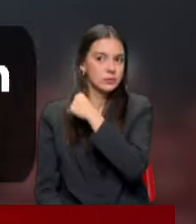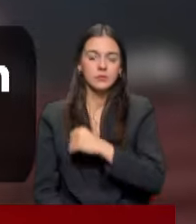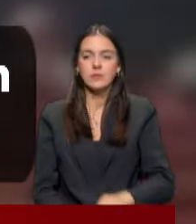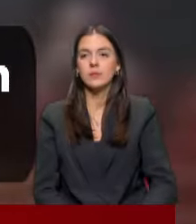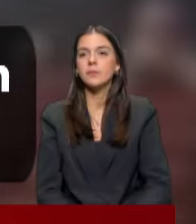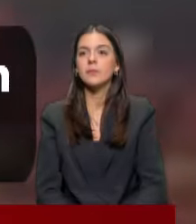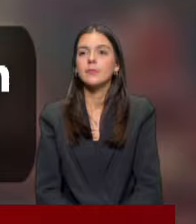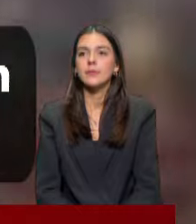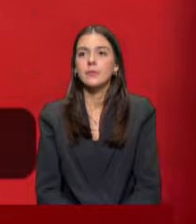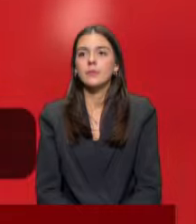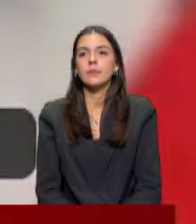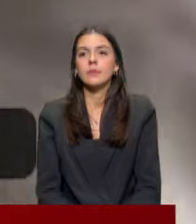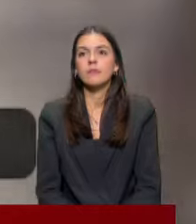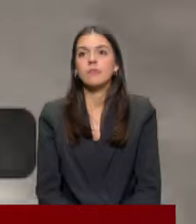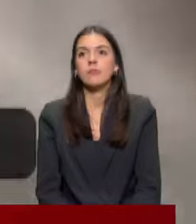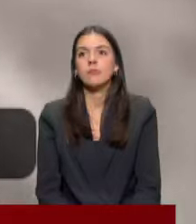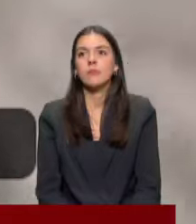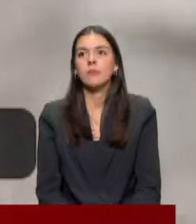gülerek fotoğraf verdiniz mi?